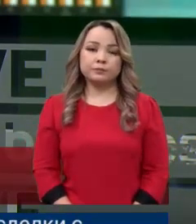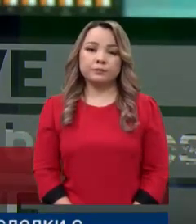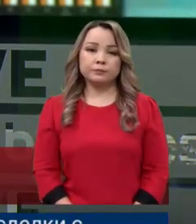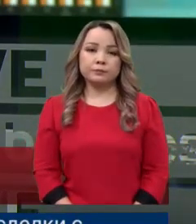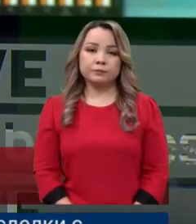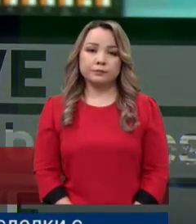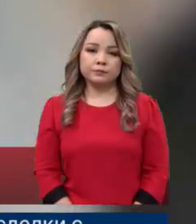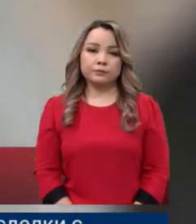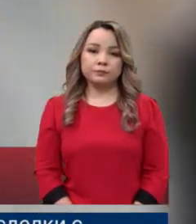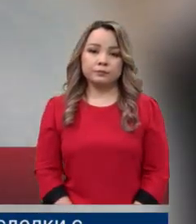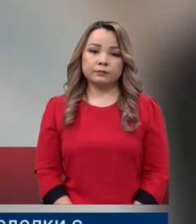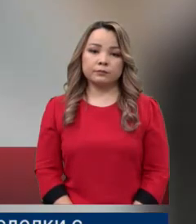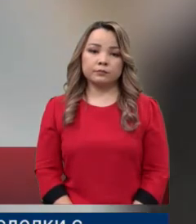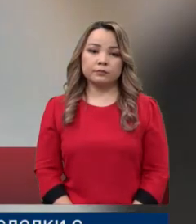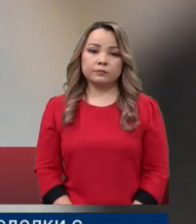көрейік.